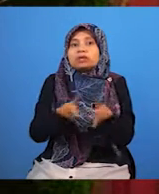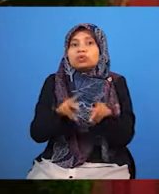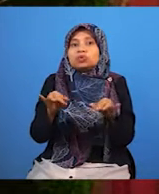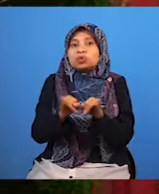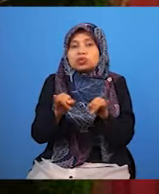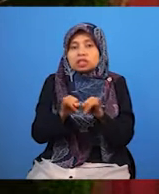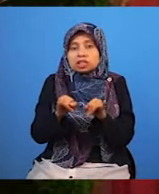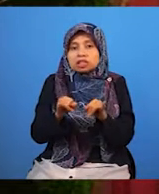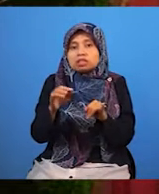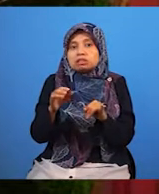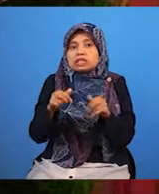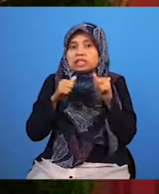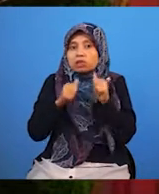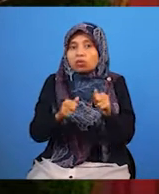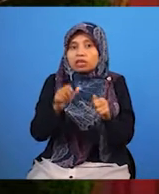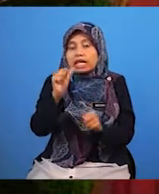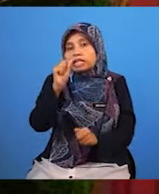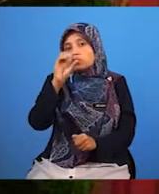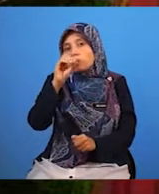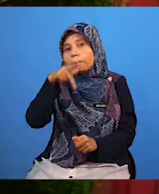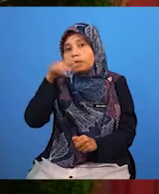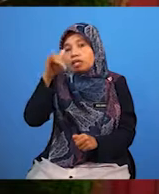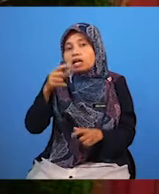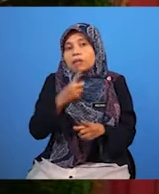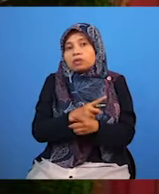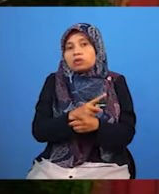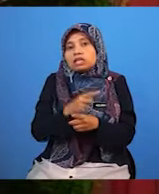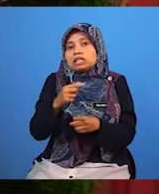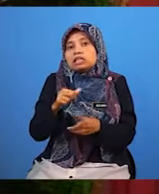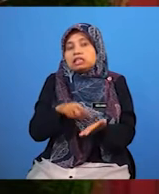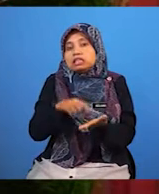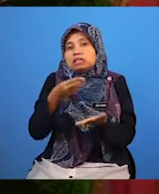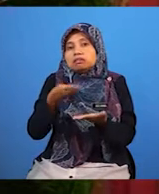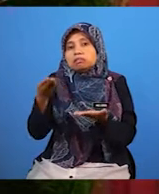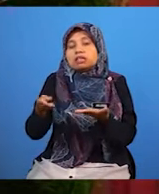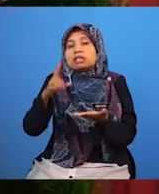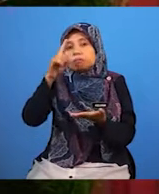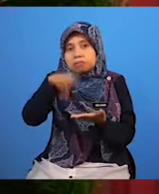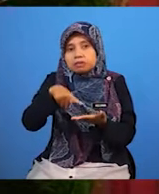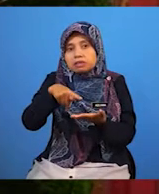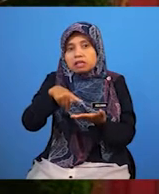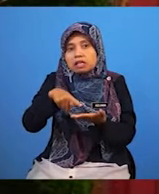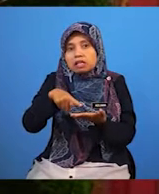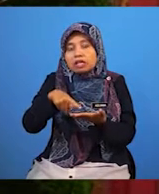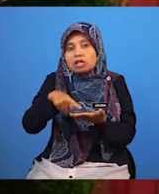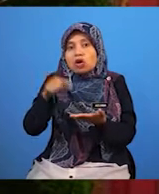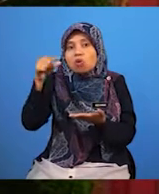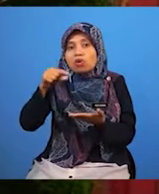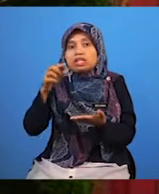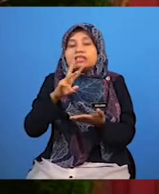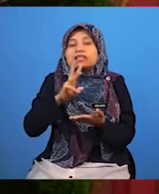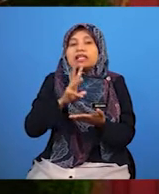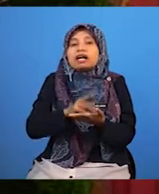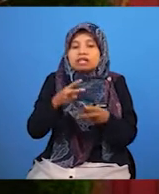juga dilakukan mengikut SOP yang betul. Ini bagi memastikan kualiti air